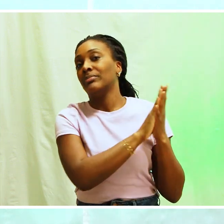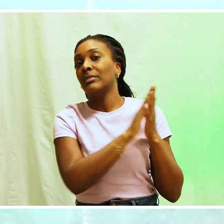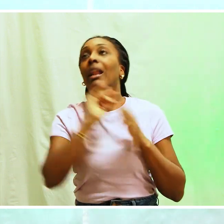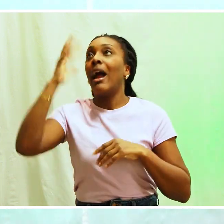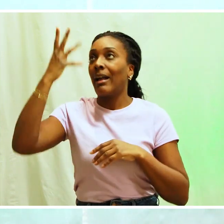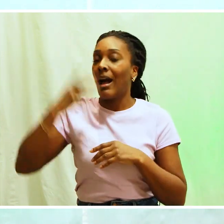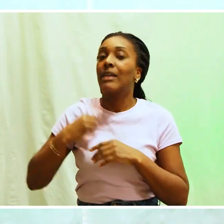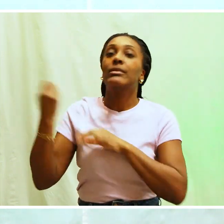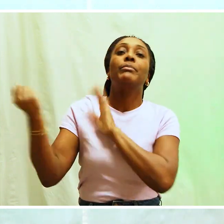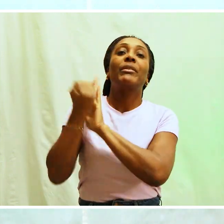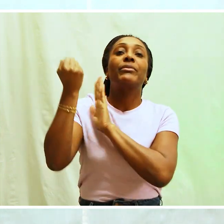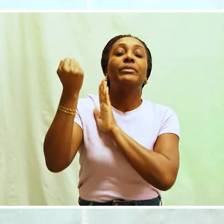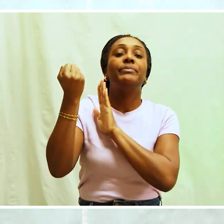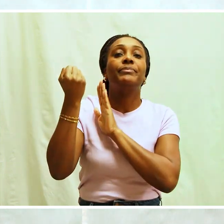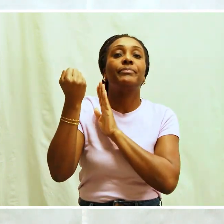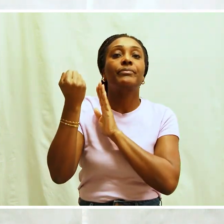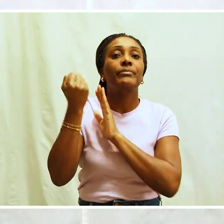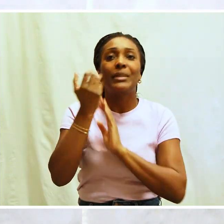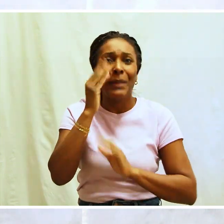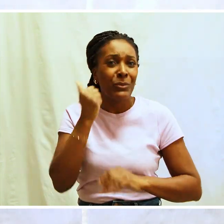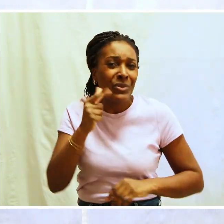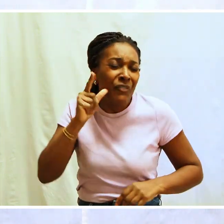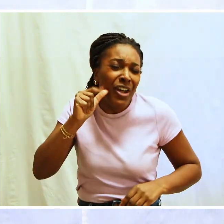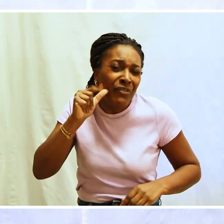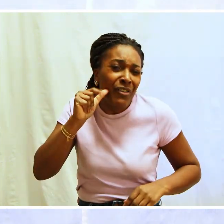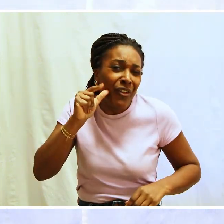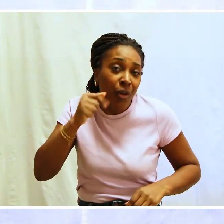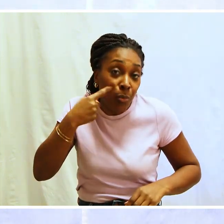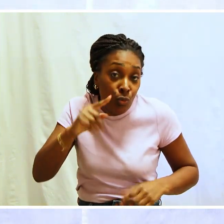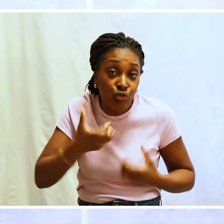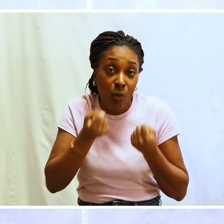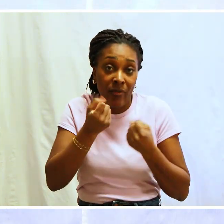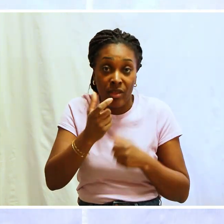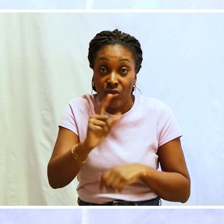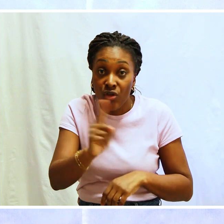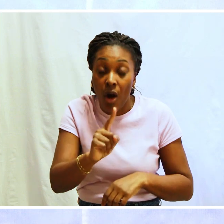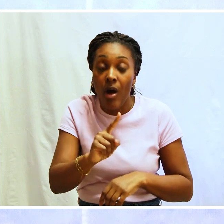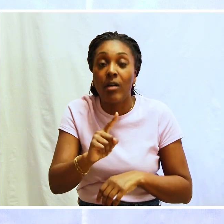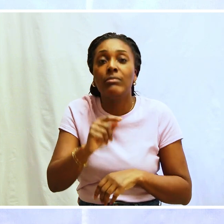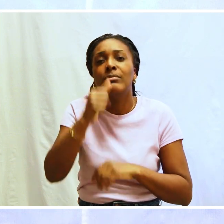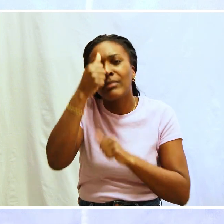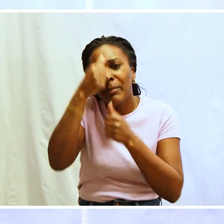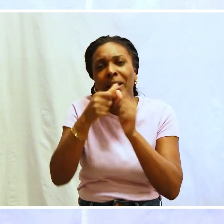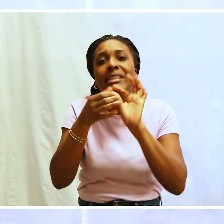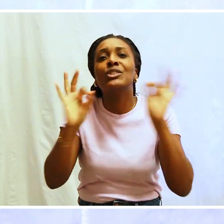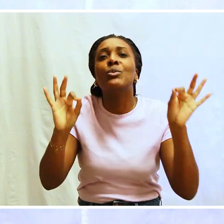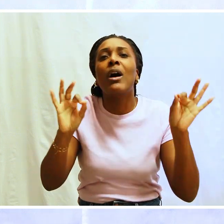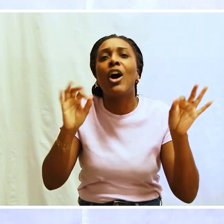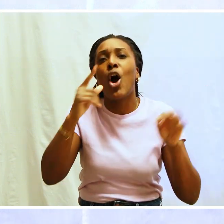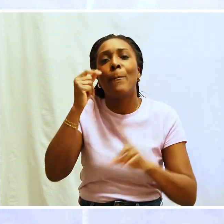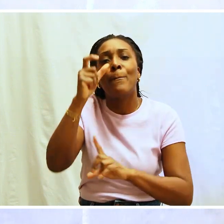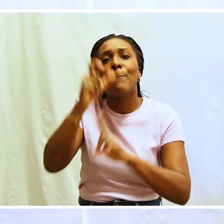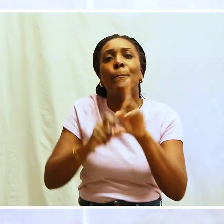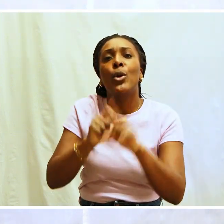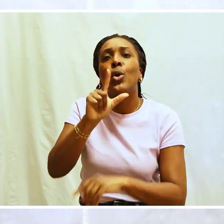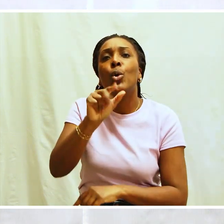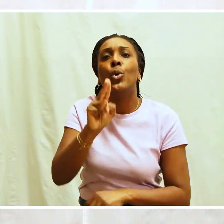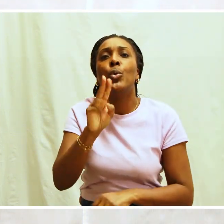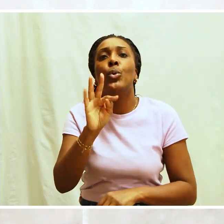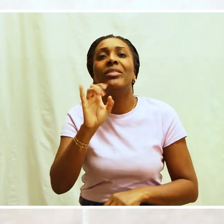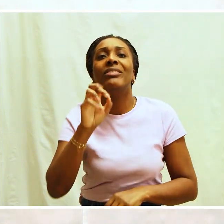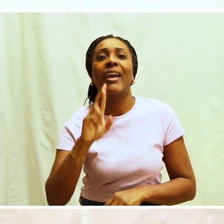qui nous justifie. On n'a pas besoin d'efforts. Et j'aimerais te rappeler l'histoire de Luther, si peut-être tu la connais, tu ne la connais pas. Mais en tout cas,